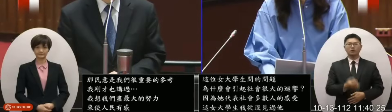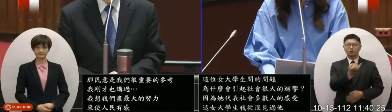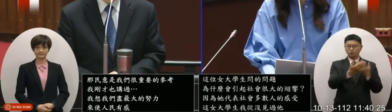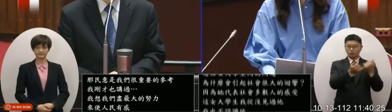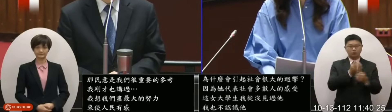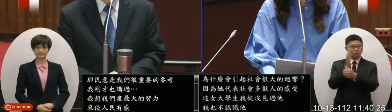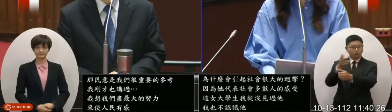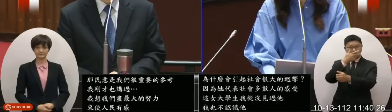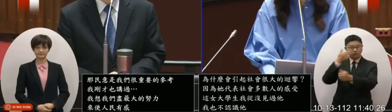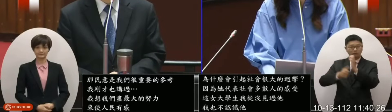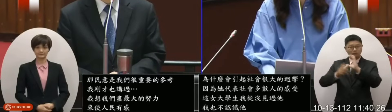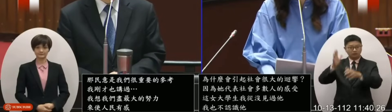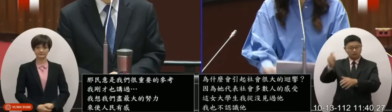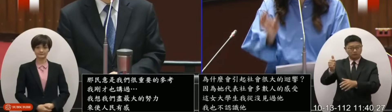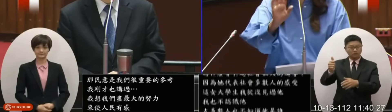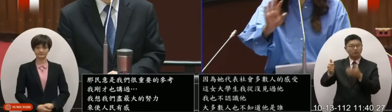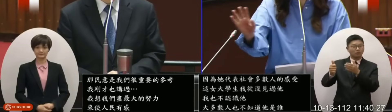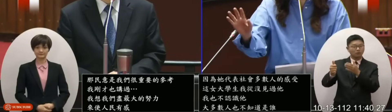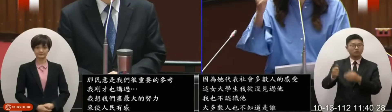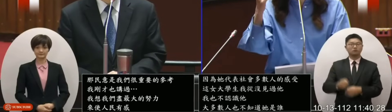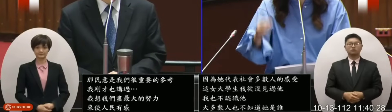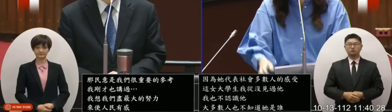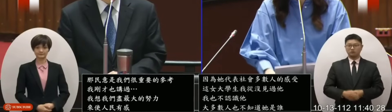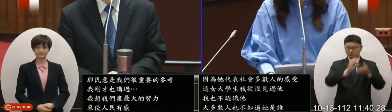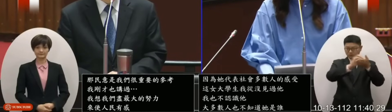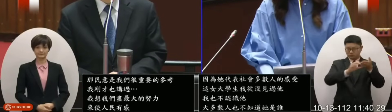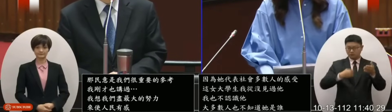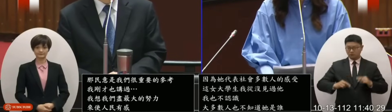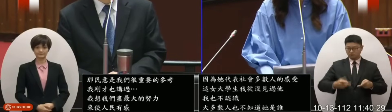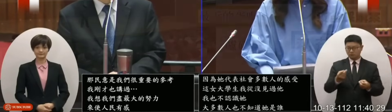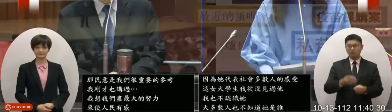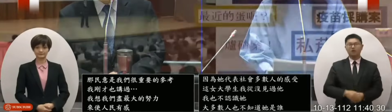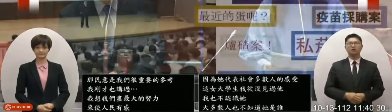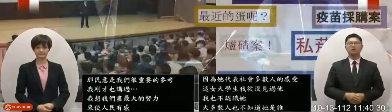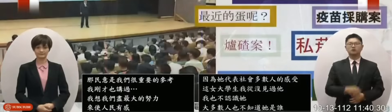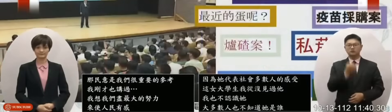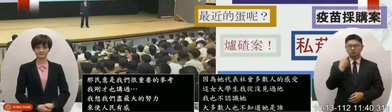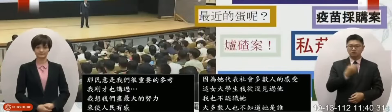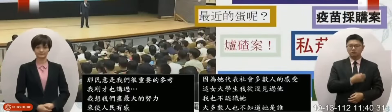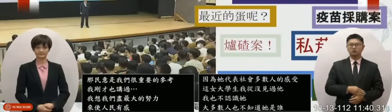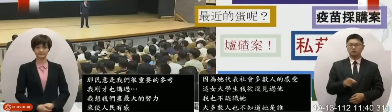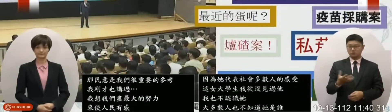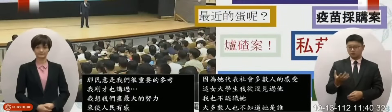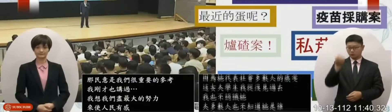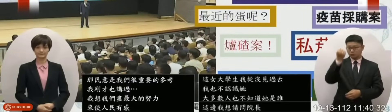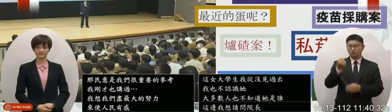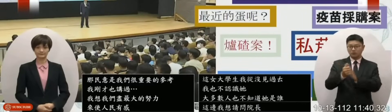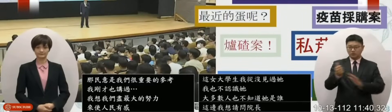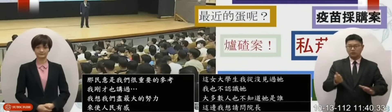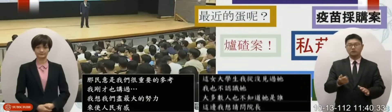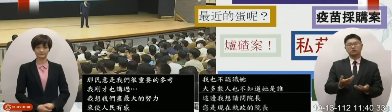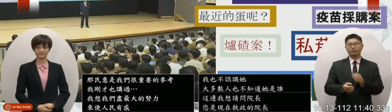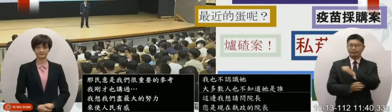问说，我想请问一下副总统，这是她的原文，我一字未改。也许说绝对的权力造成绝对